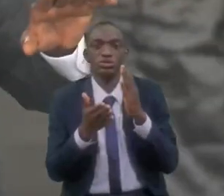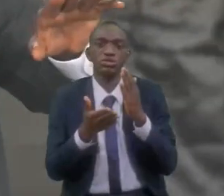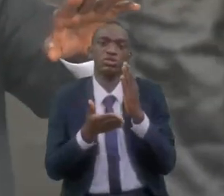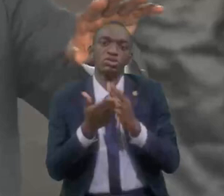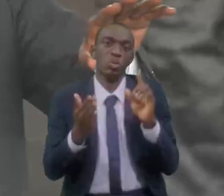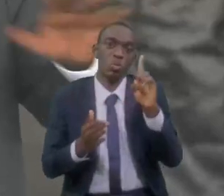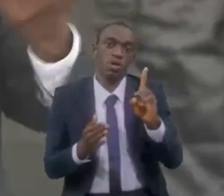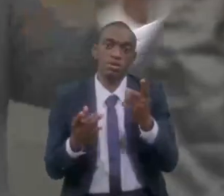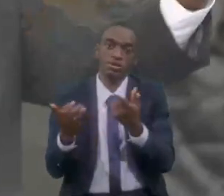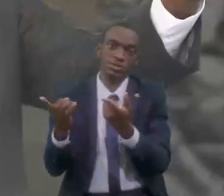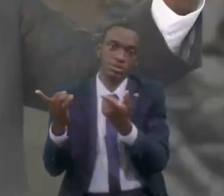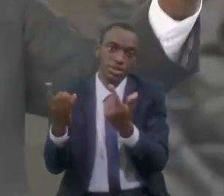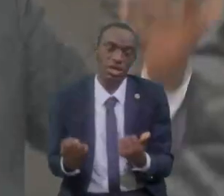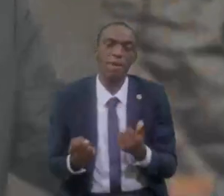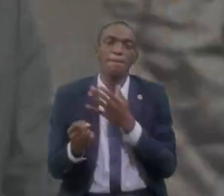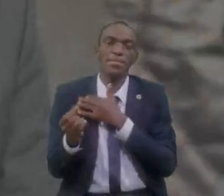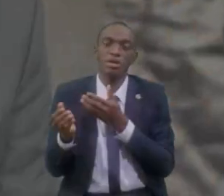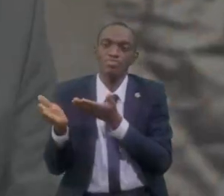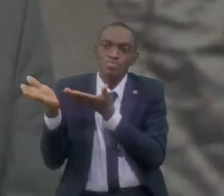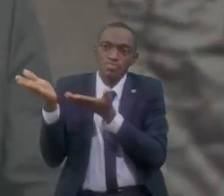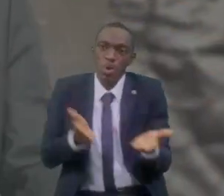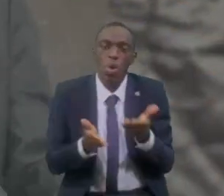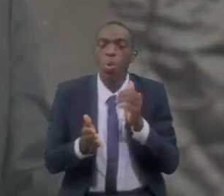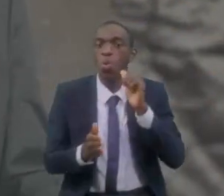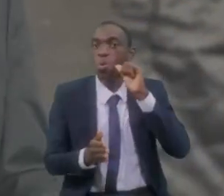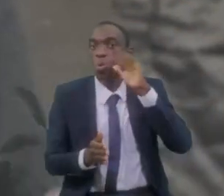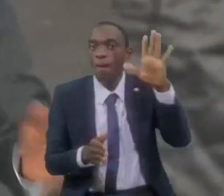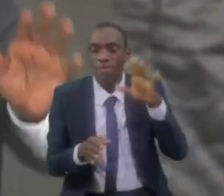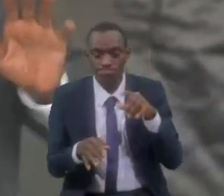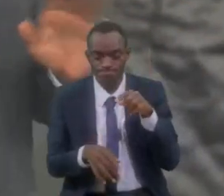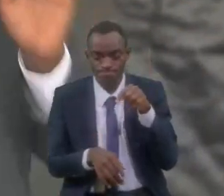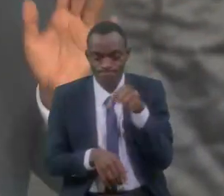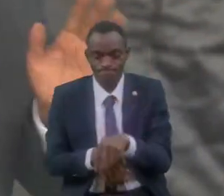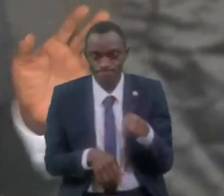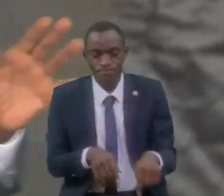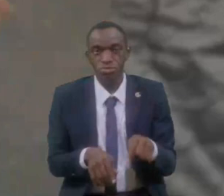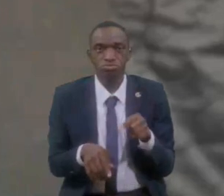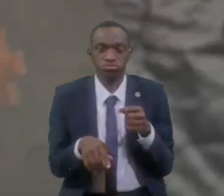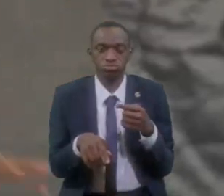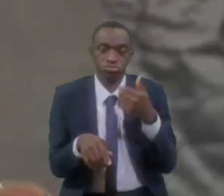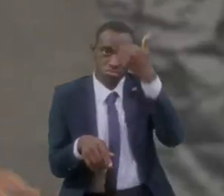et a placé une femme paralysée, les mains, les pieds,